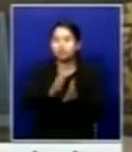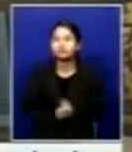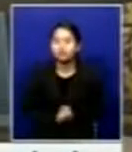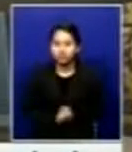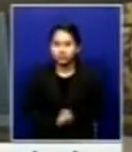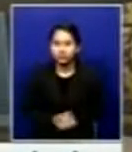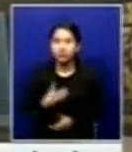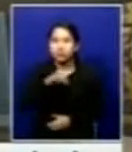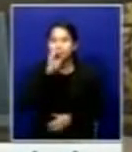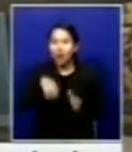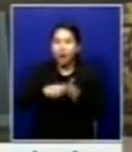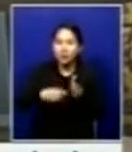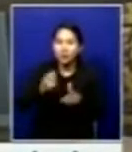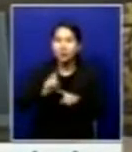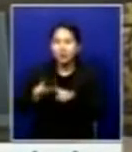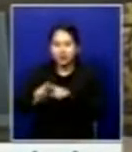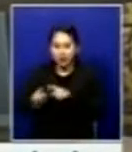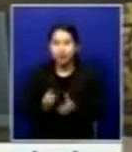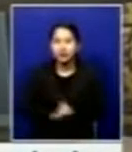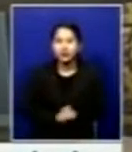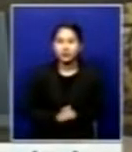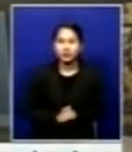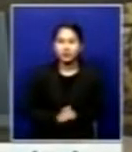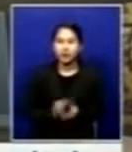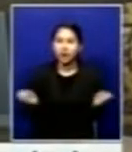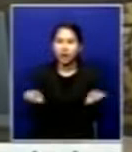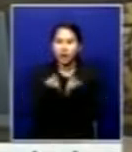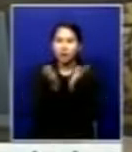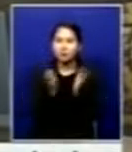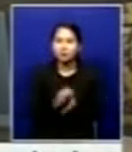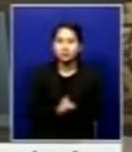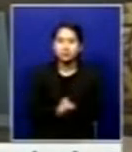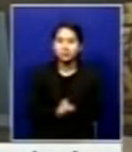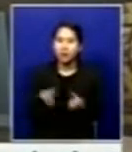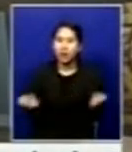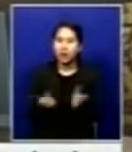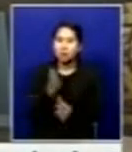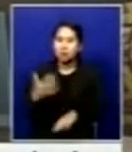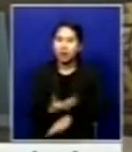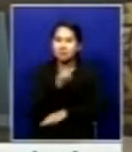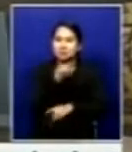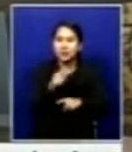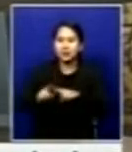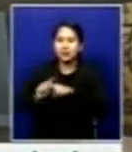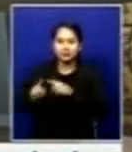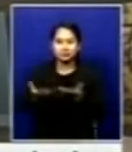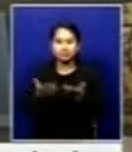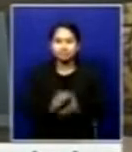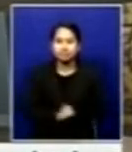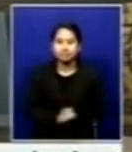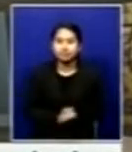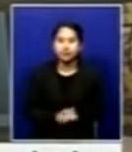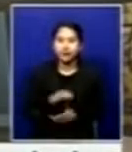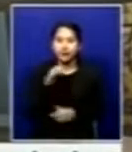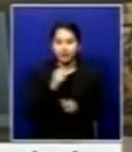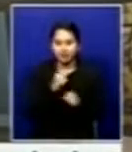อ้างนู่นอ้างนี่อ้างบอกว่าจะเป็นการมาทำร้ายเป็นการเมืองนั่นคือสิ่งที่ทำ